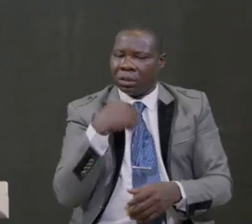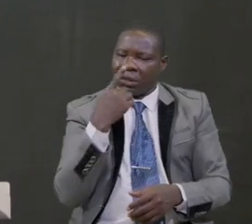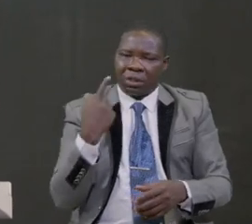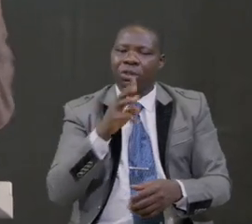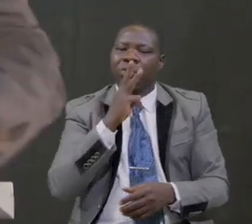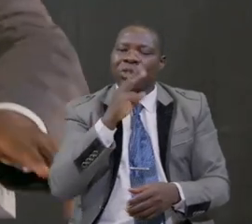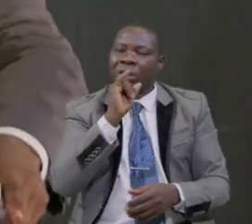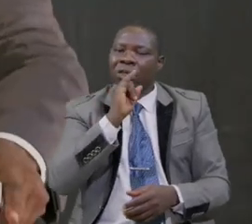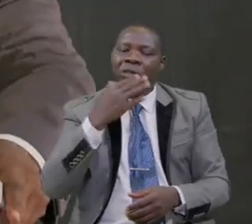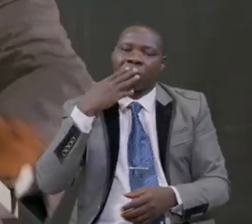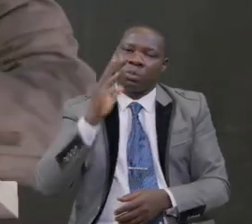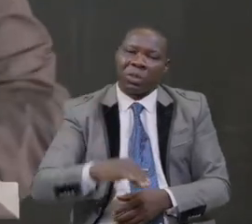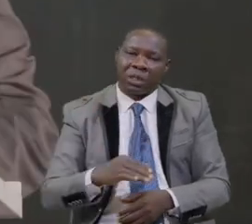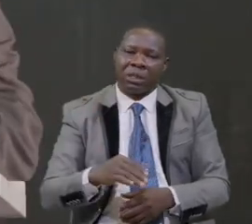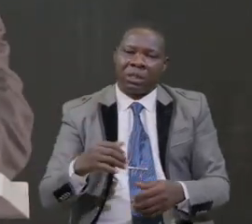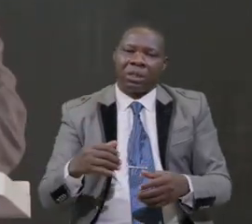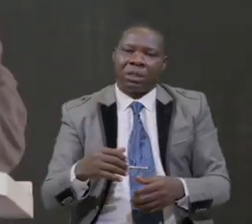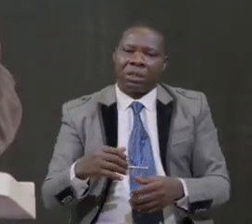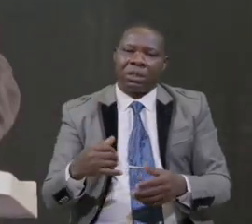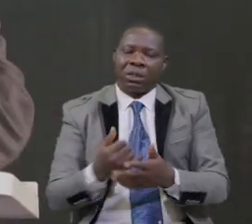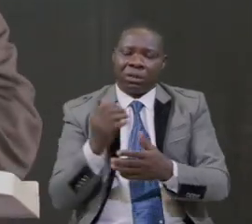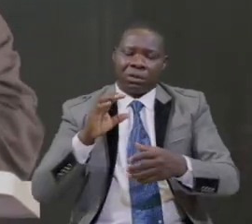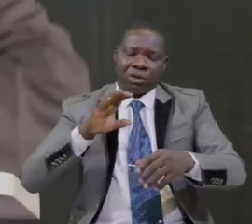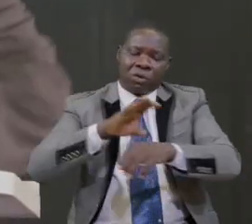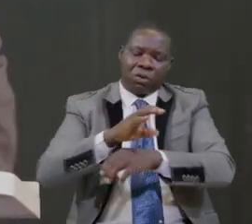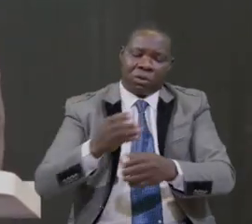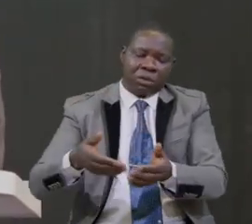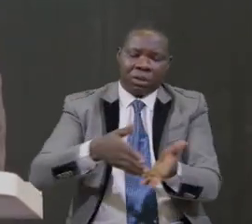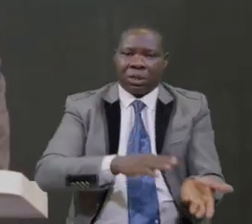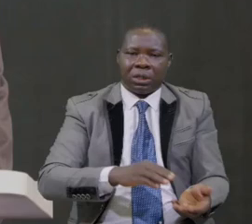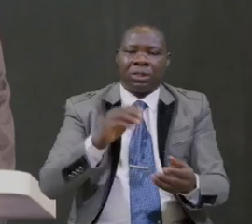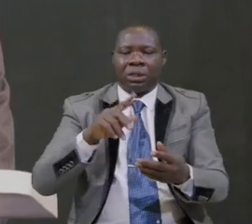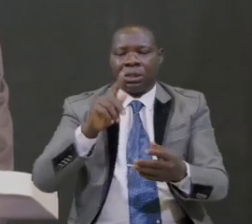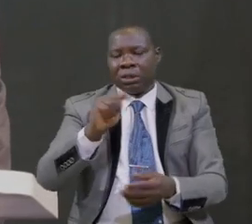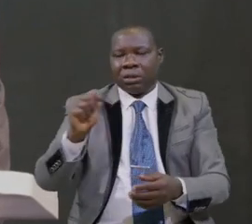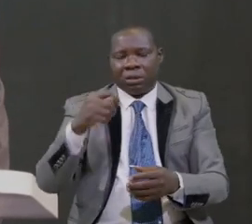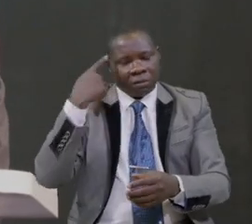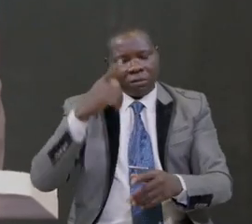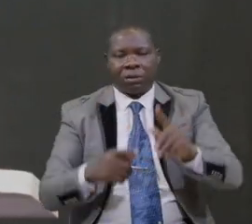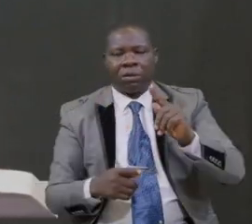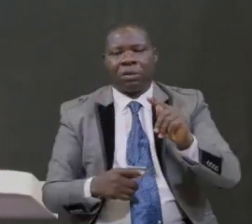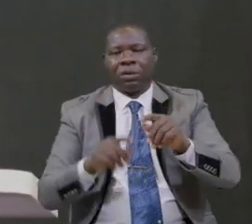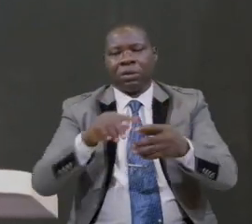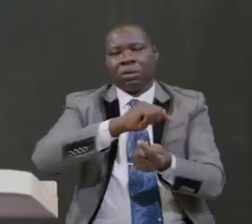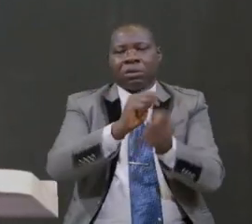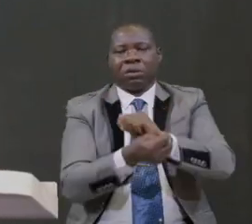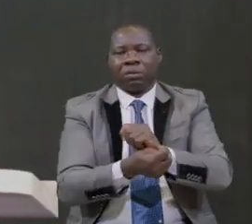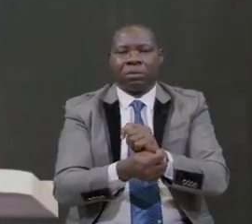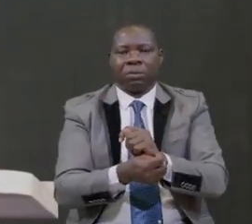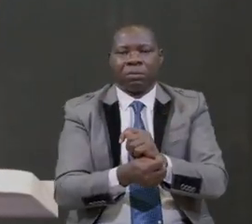est mauvaise, ça cause la mort. Était pour transformer,